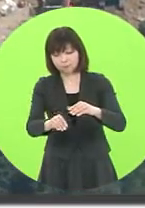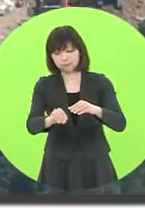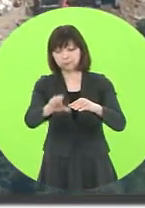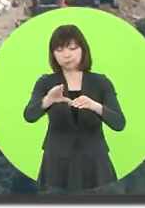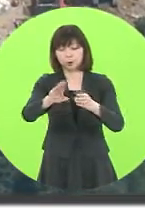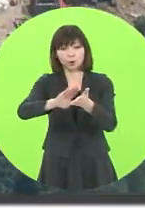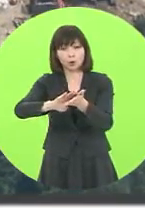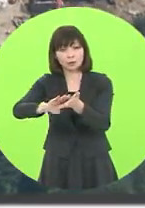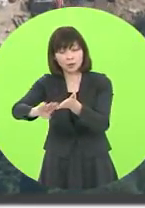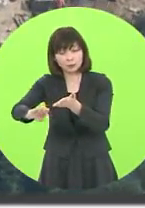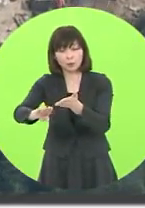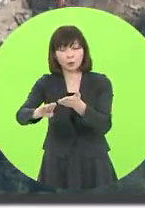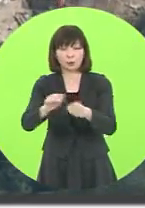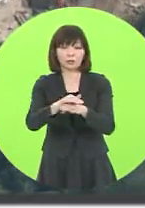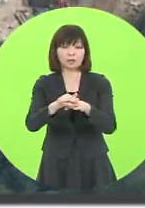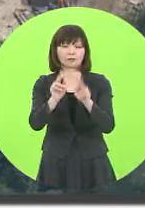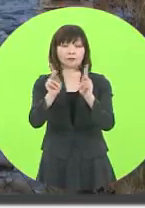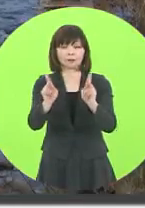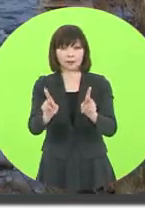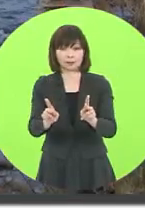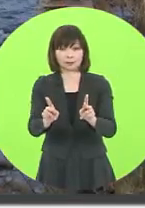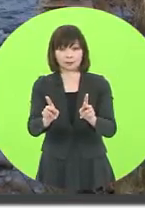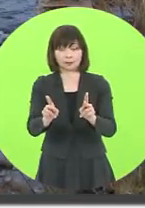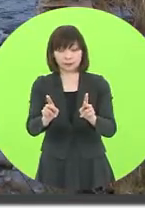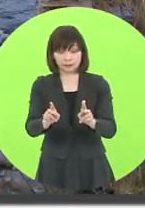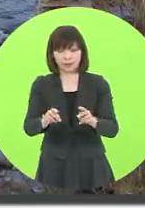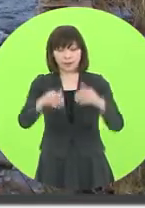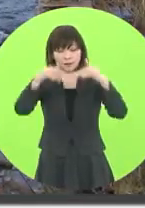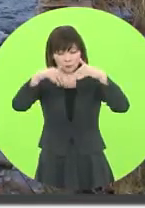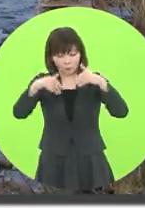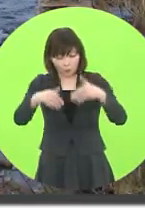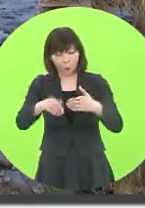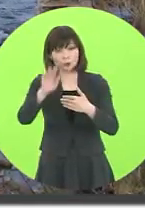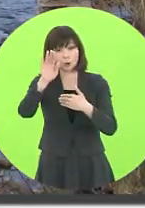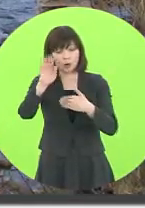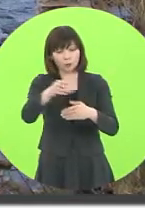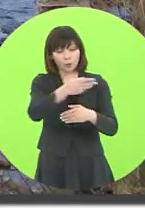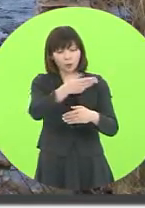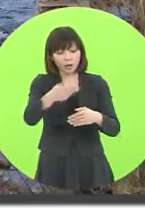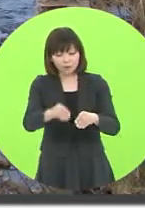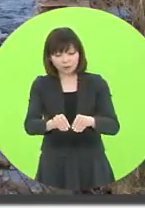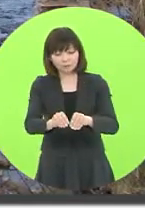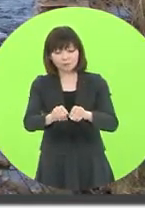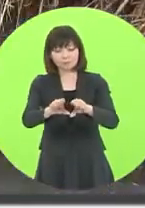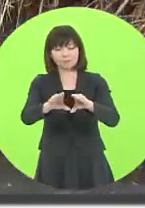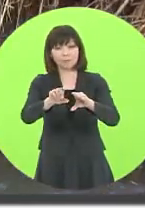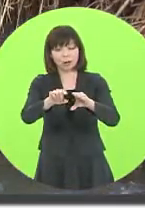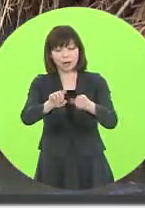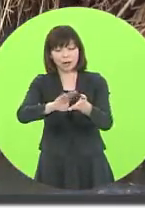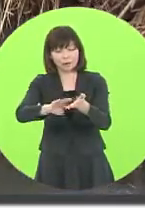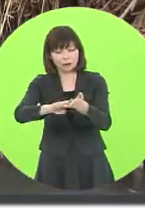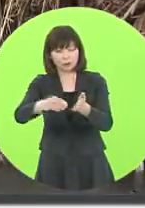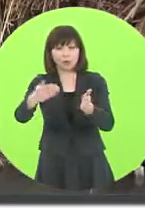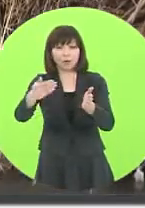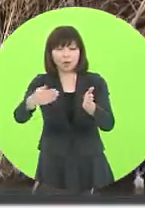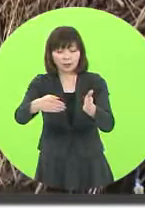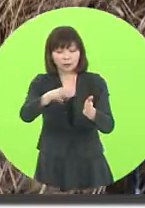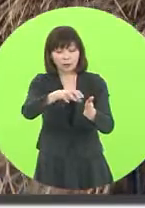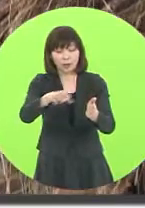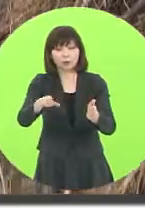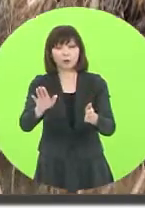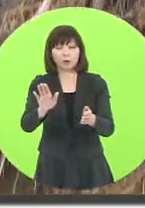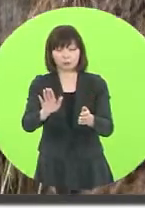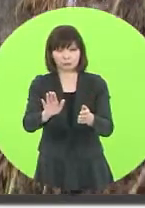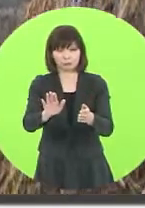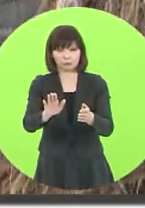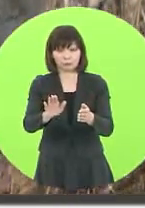。2018年の西日本豪雨の後、川に溜まった土砂の撤去がまだ終わっていない場所もあるということですので、